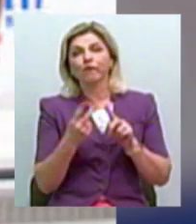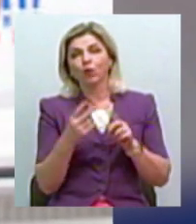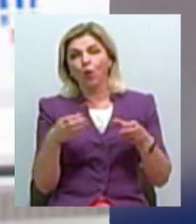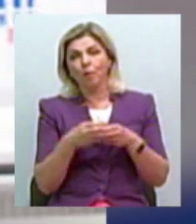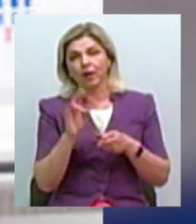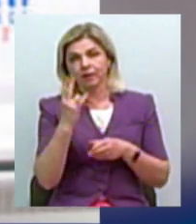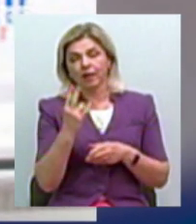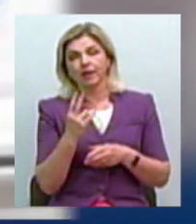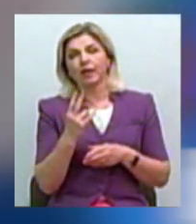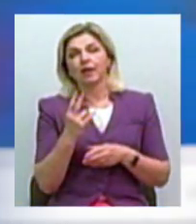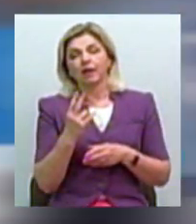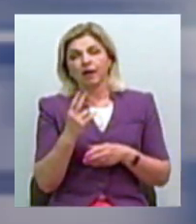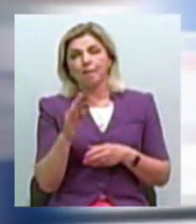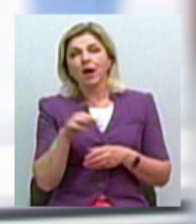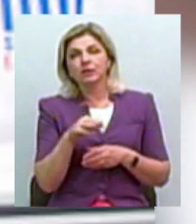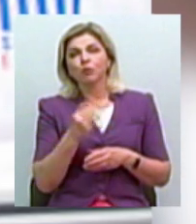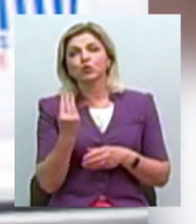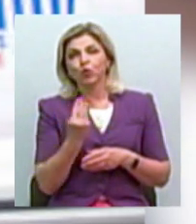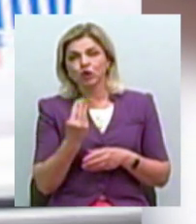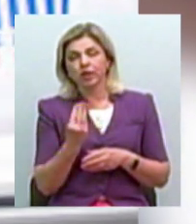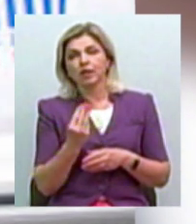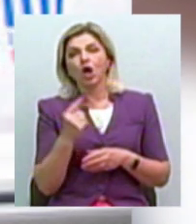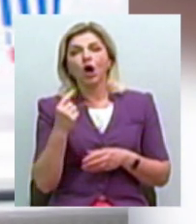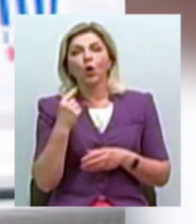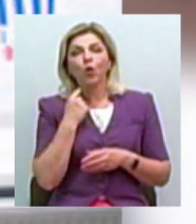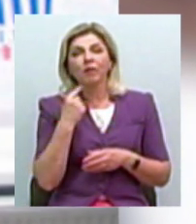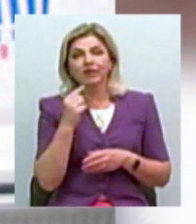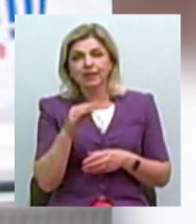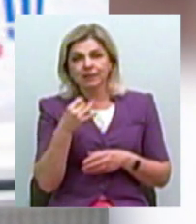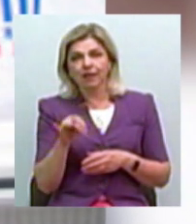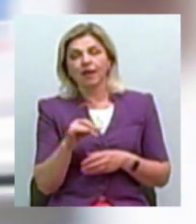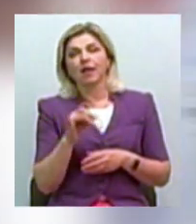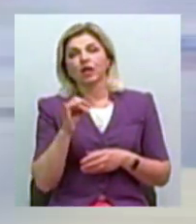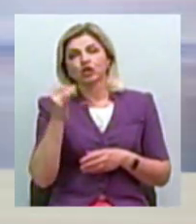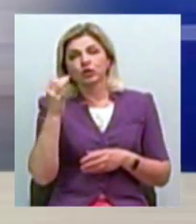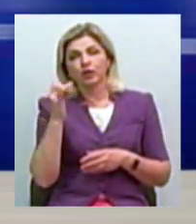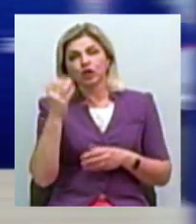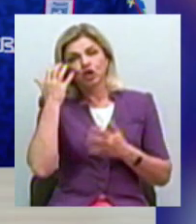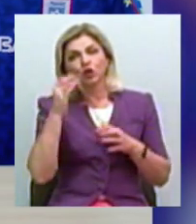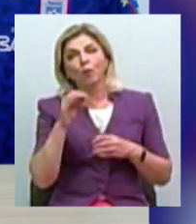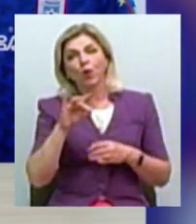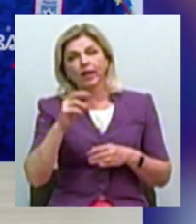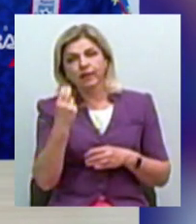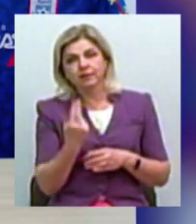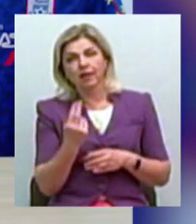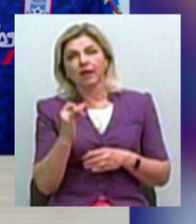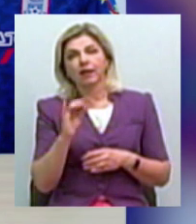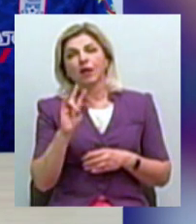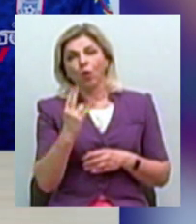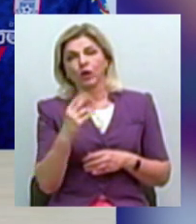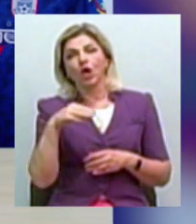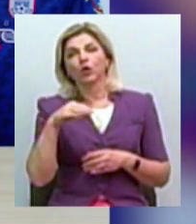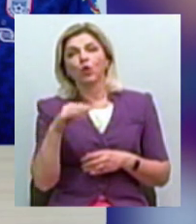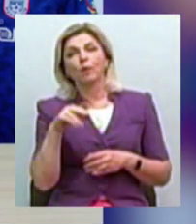Миколаєва – Максим Сурженко, який захищав кольори Кропивницької зірки, Максим Сула з Одеського Чорноморця та вихованці спортивних шкіл «Миколаїв» і «Торпедо»